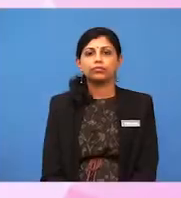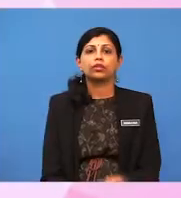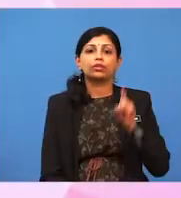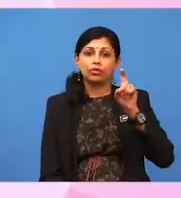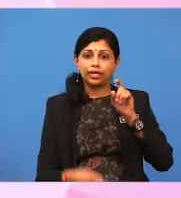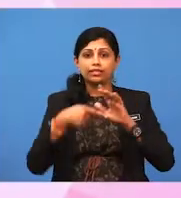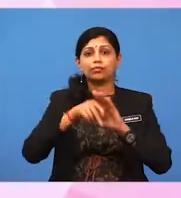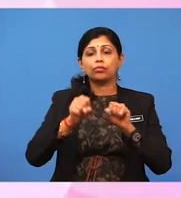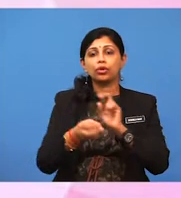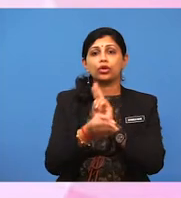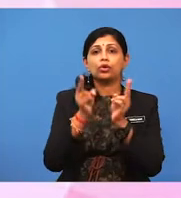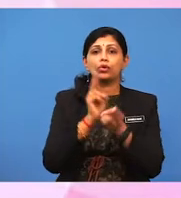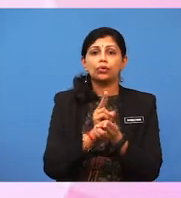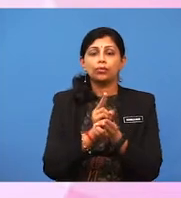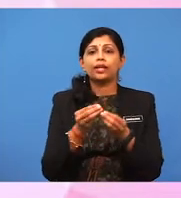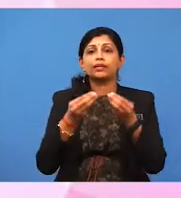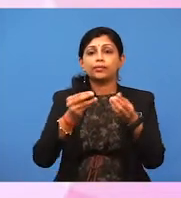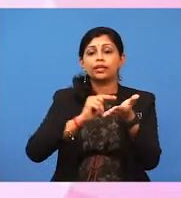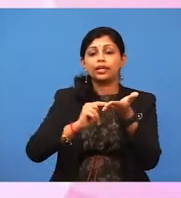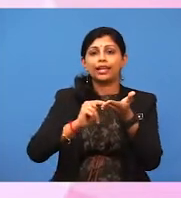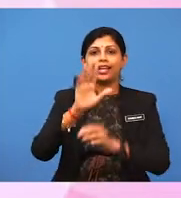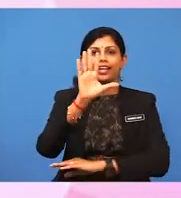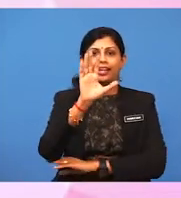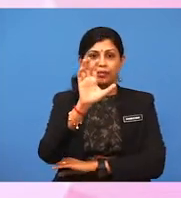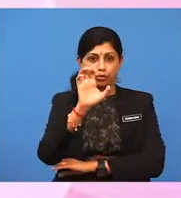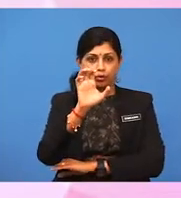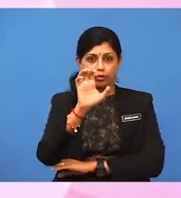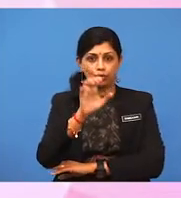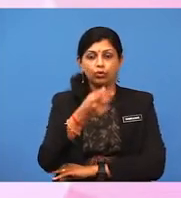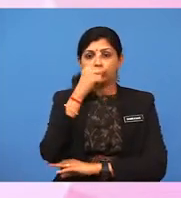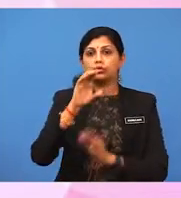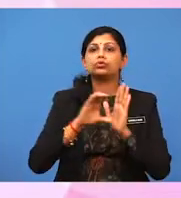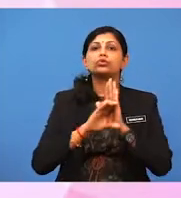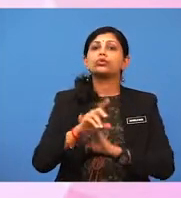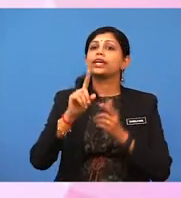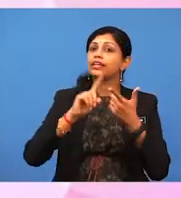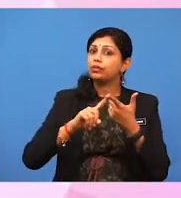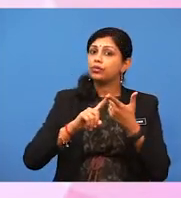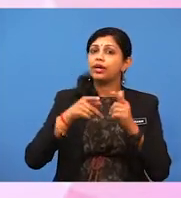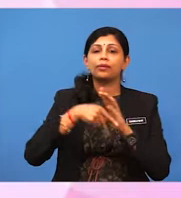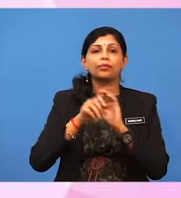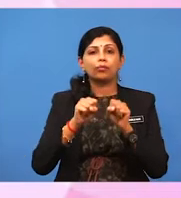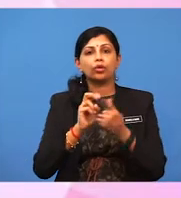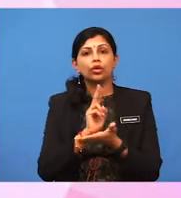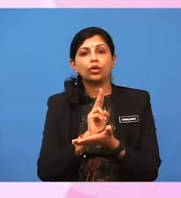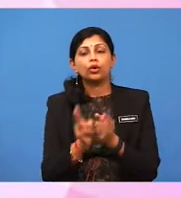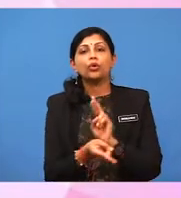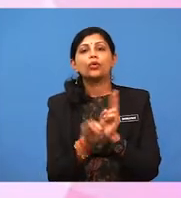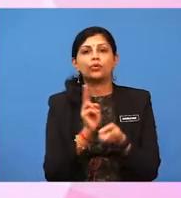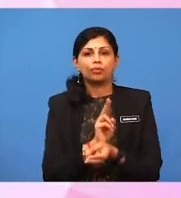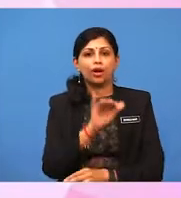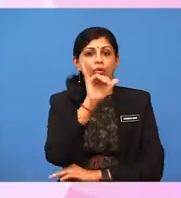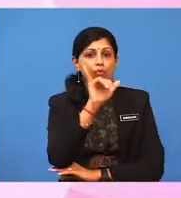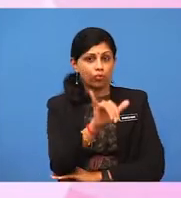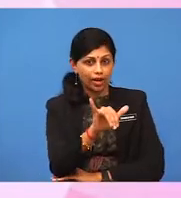kedua, y sama dengan int dalam kurungan negatif 100. Pemboleh ubah y